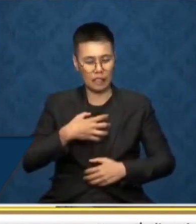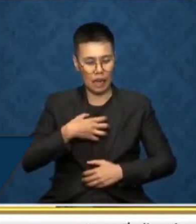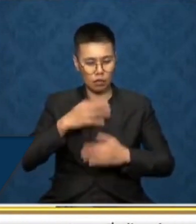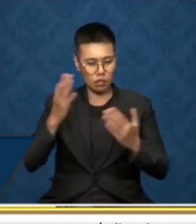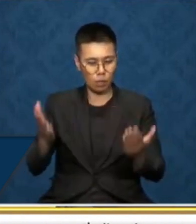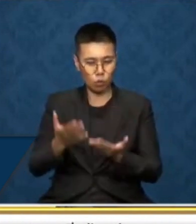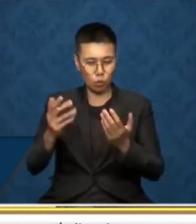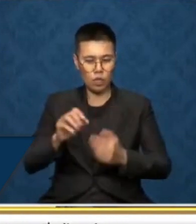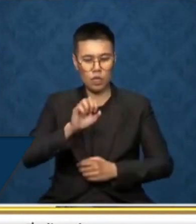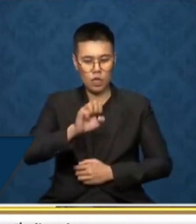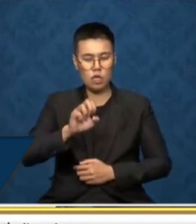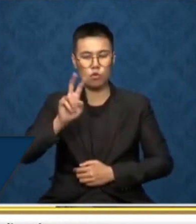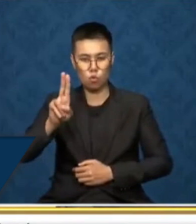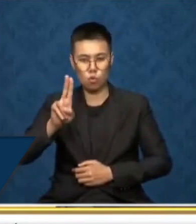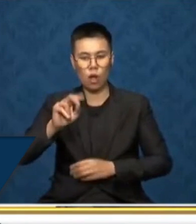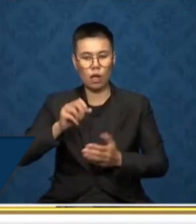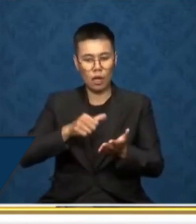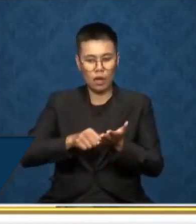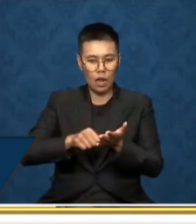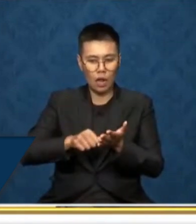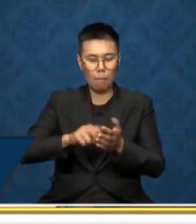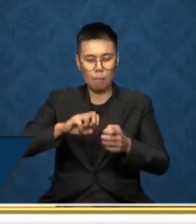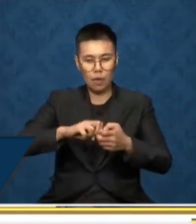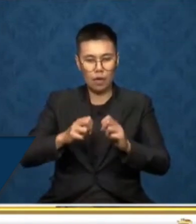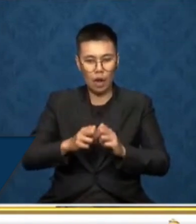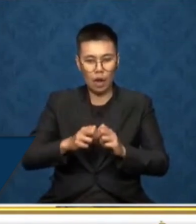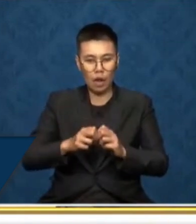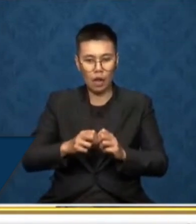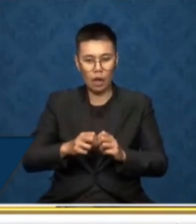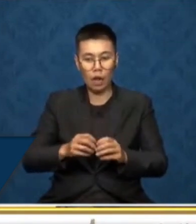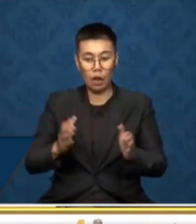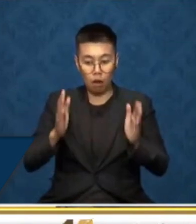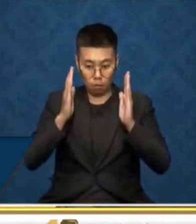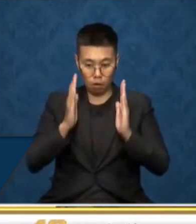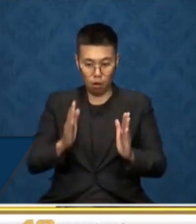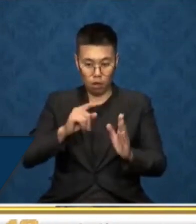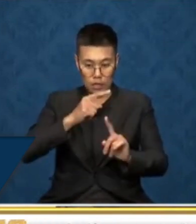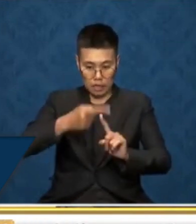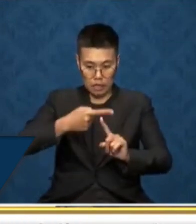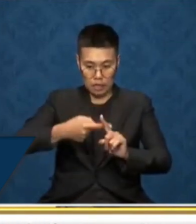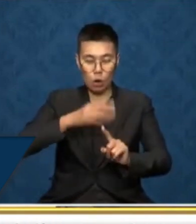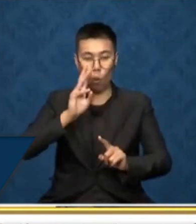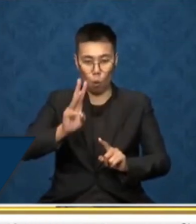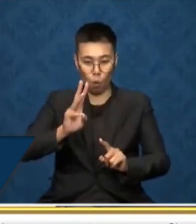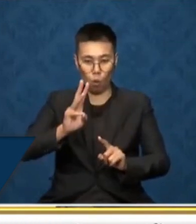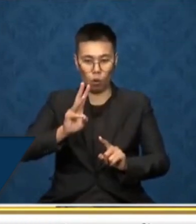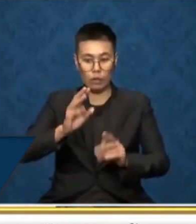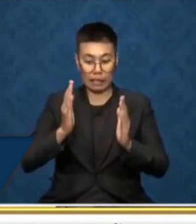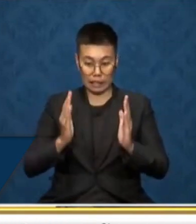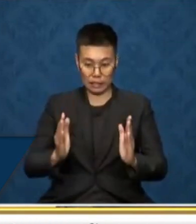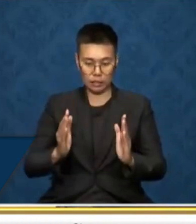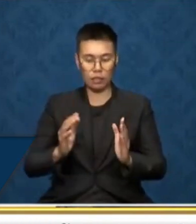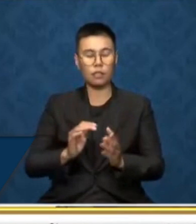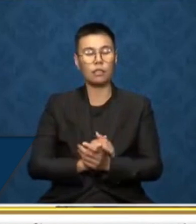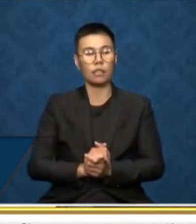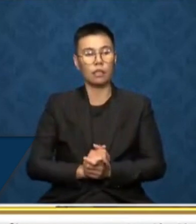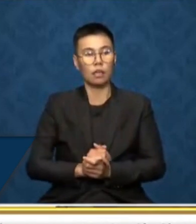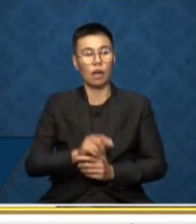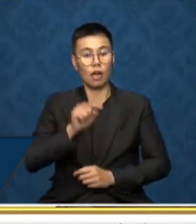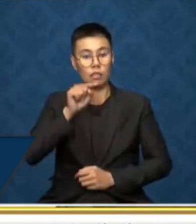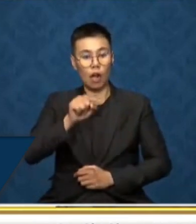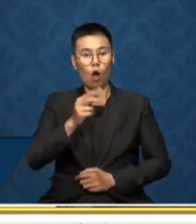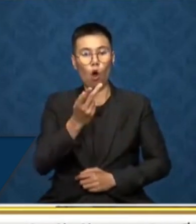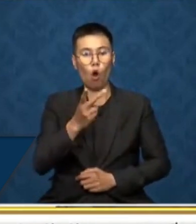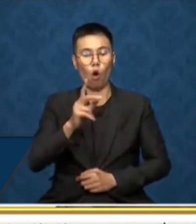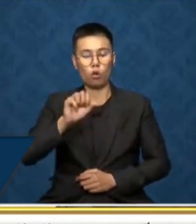การที่จะต้องทำให้แก้ไขปัญหานี้ให้แล้วเสร็จภายใน6เดือนมาตรการต่างๆนะครับจึงออกมาด้วยคำสั่งคสช.